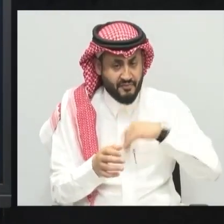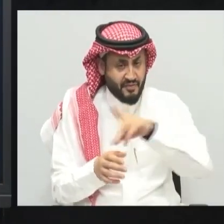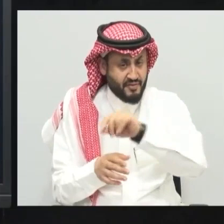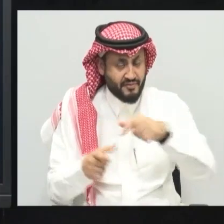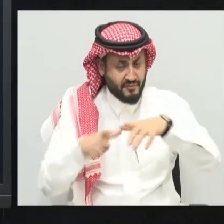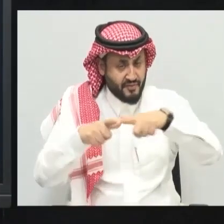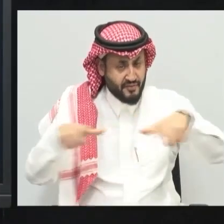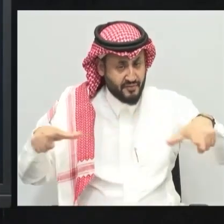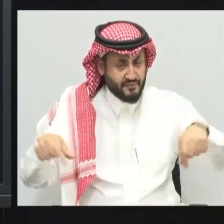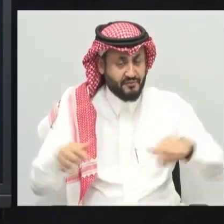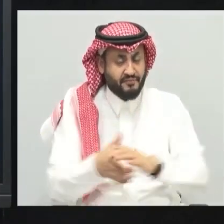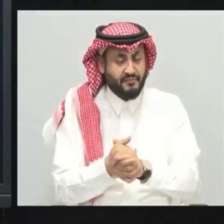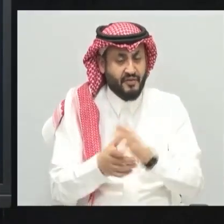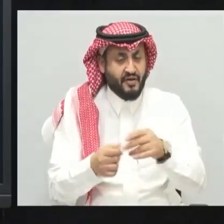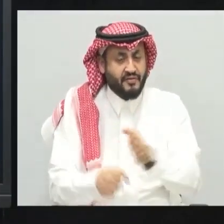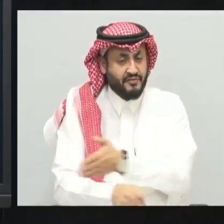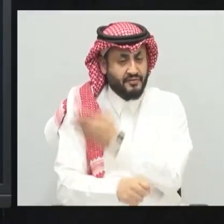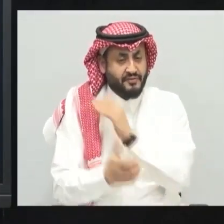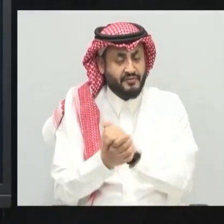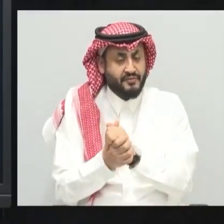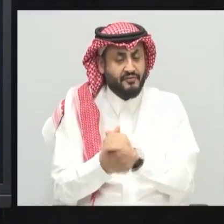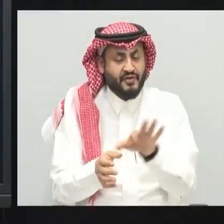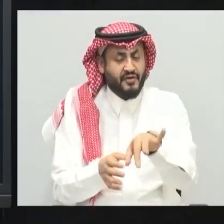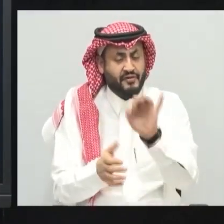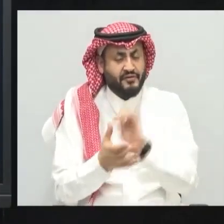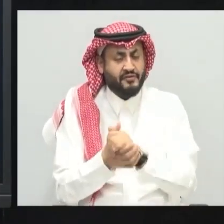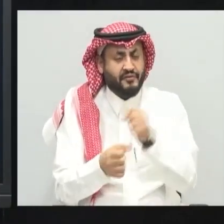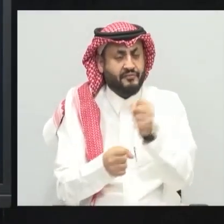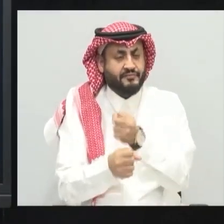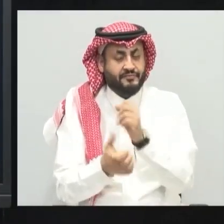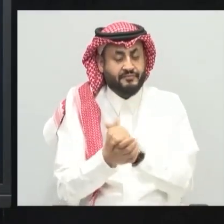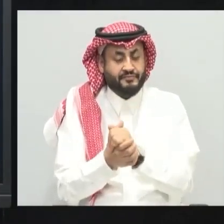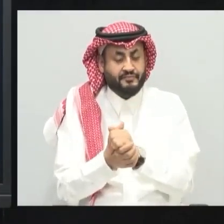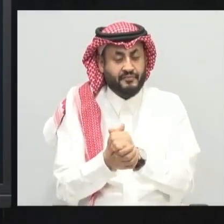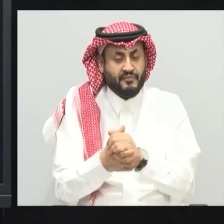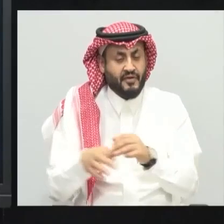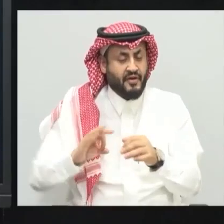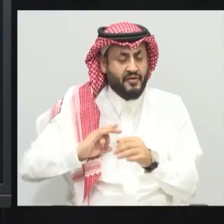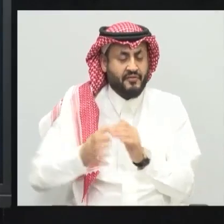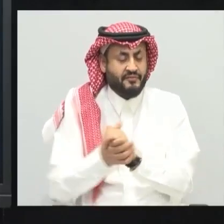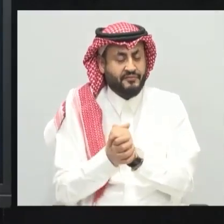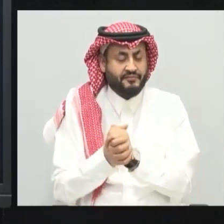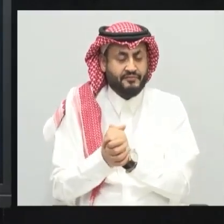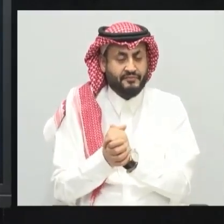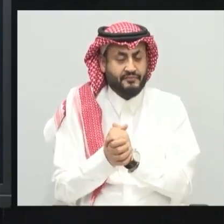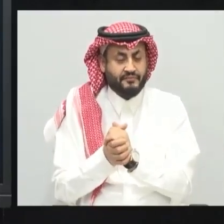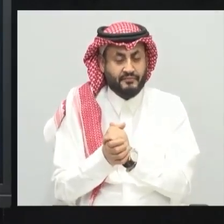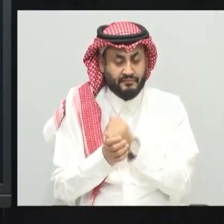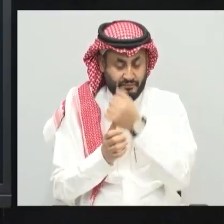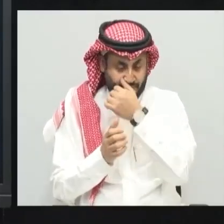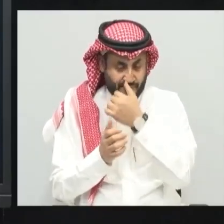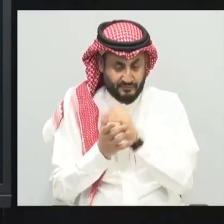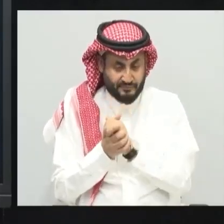سابقا لا شك ان ذلك سيساهم في ايجاد الفرص الوظيفيه التي يرغبونها ويفضلونها